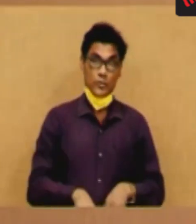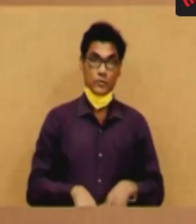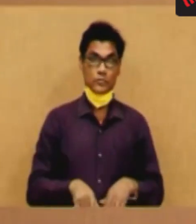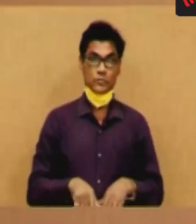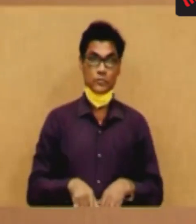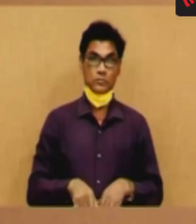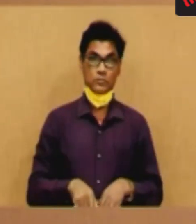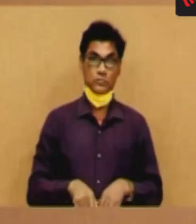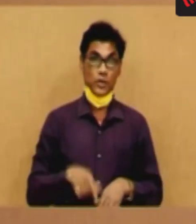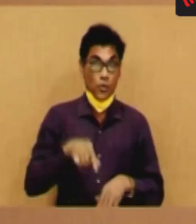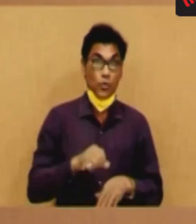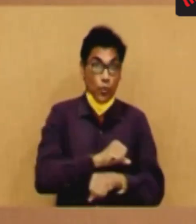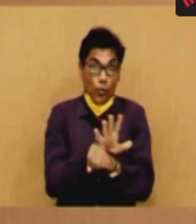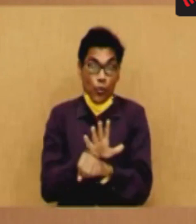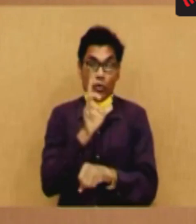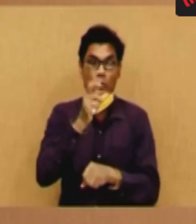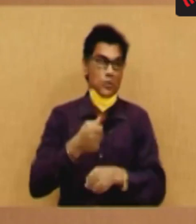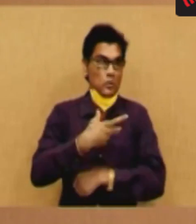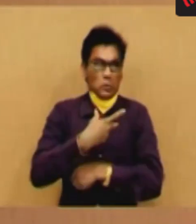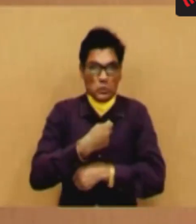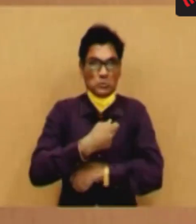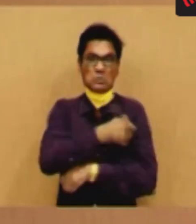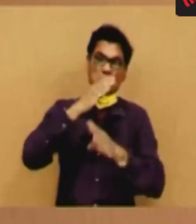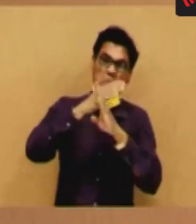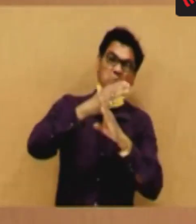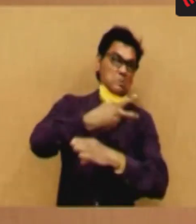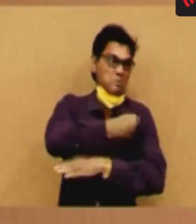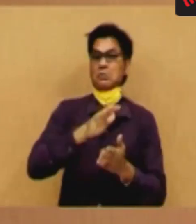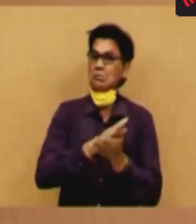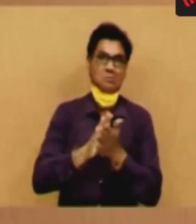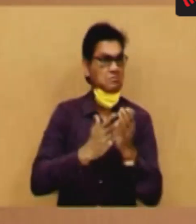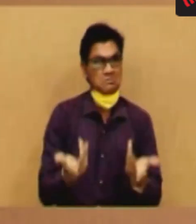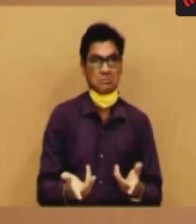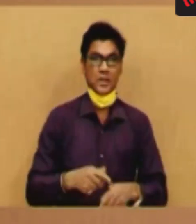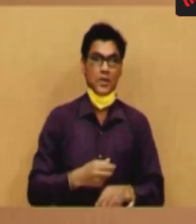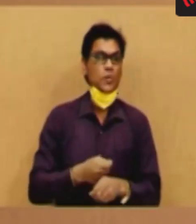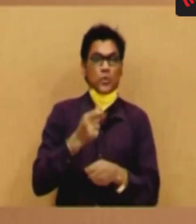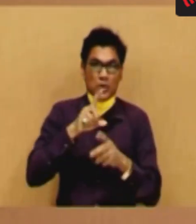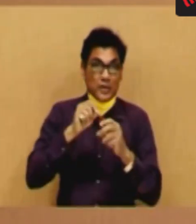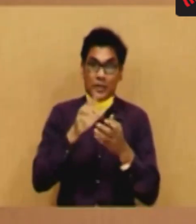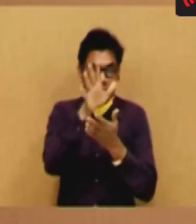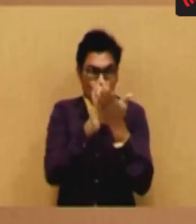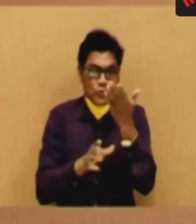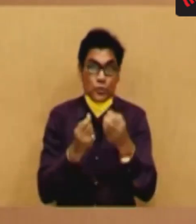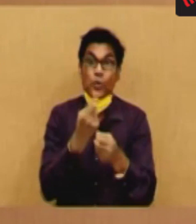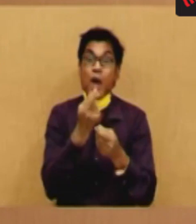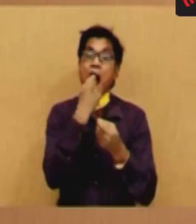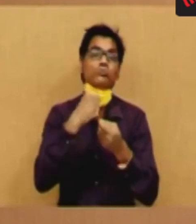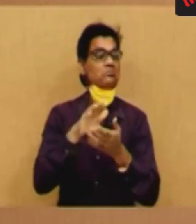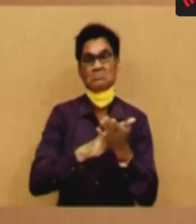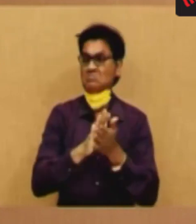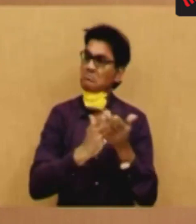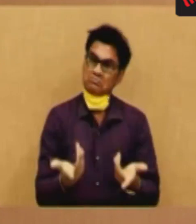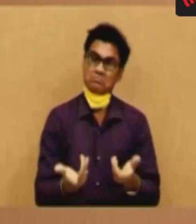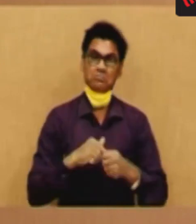एपर्यंत कोरोनार कौनसी प्रतिरोधक टीका बाहरी नाई किंबा सठिक औषध मध्य बाहरी